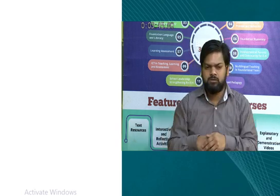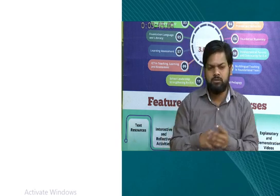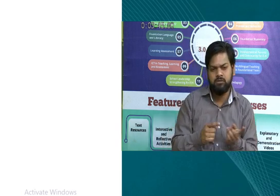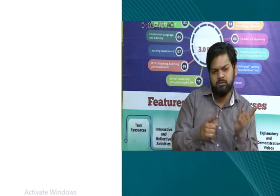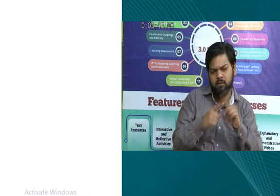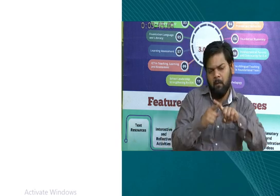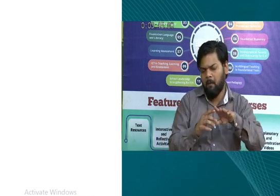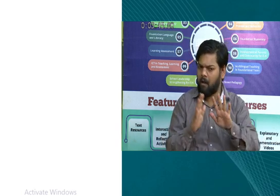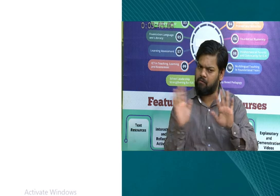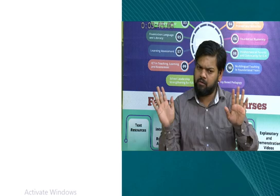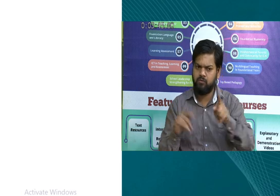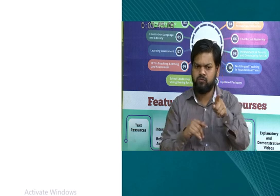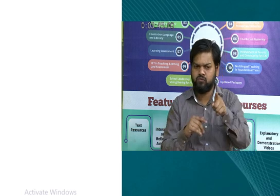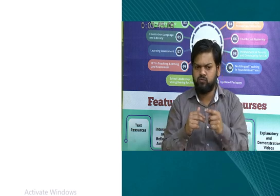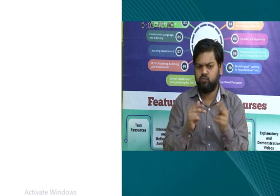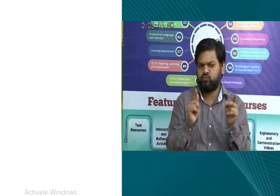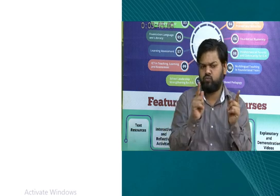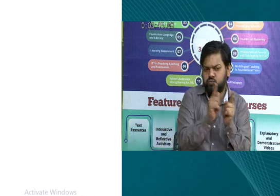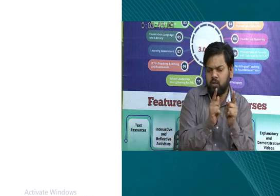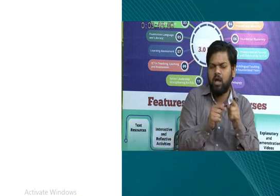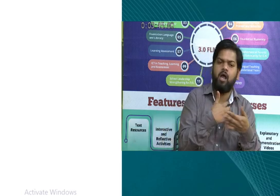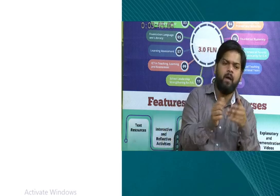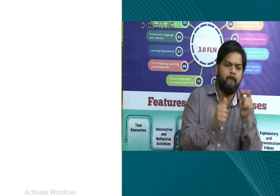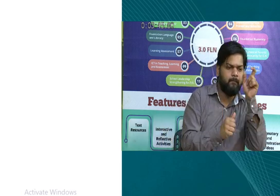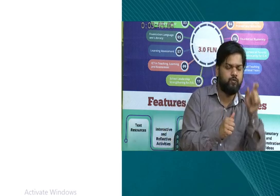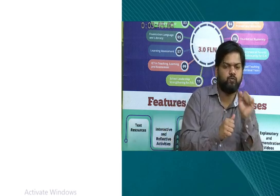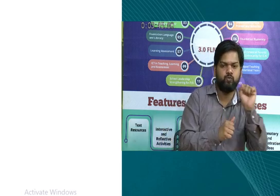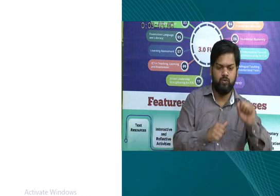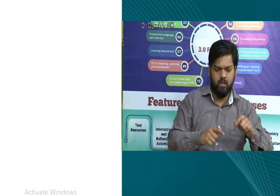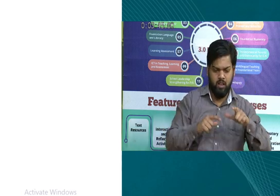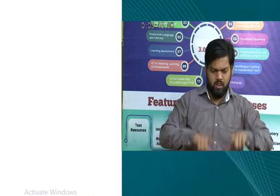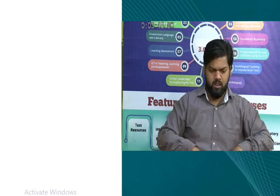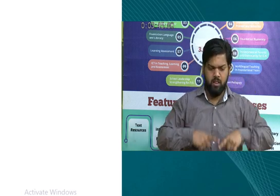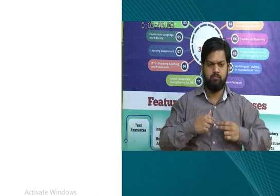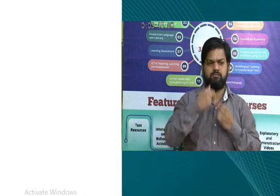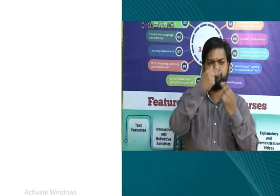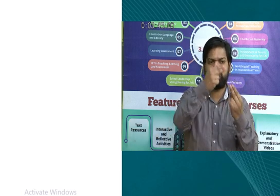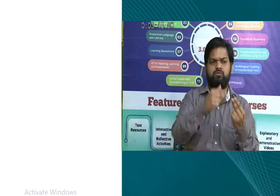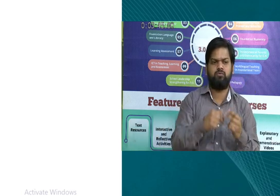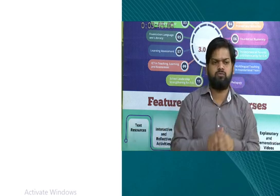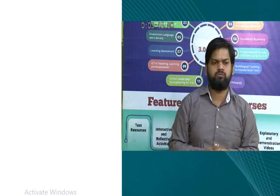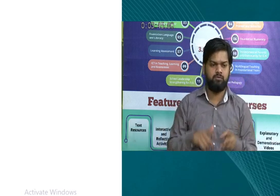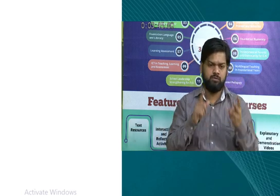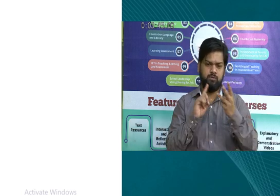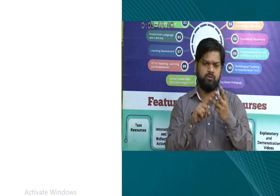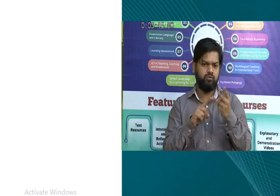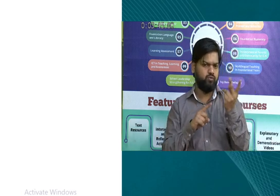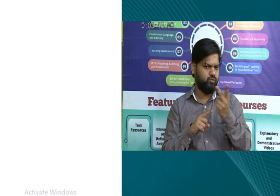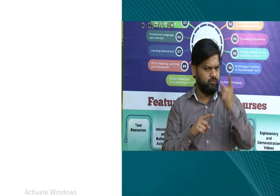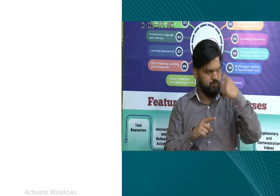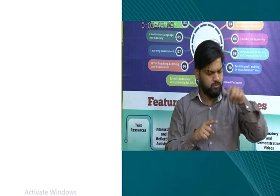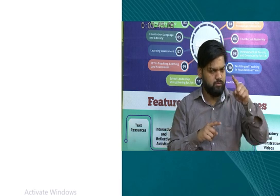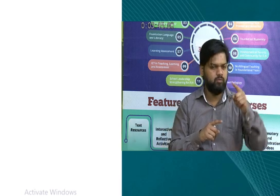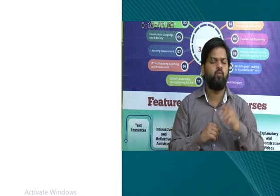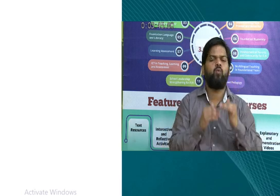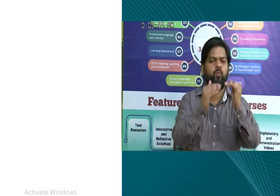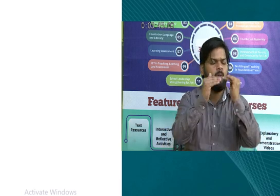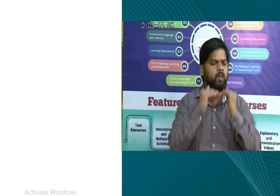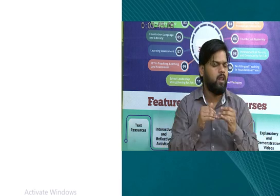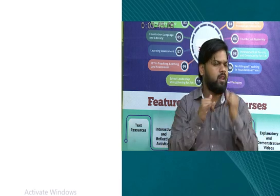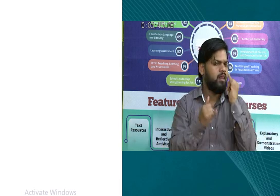खा किसी व्यक्ति की जीवनी गा उपरोक्त दोनों सही हैं या फिर घुप्रोक्त सभी गलत